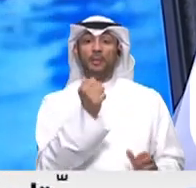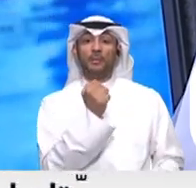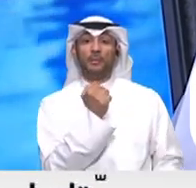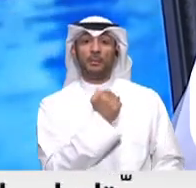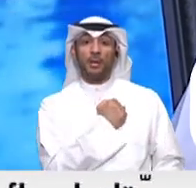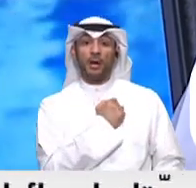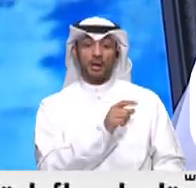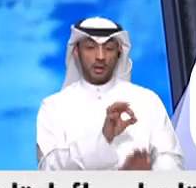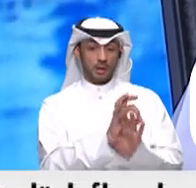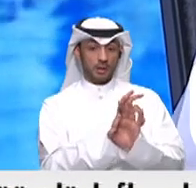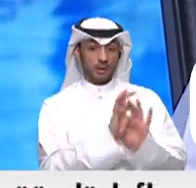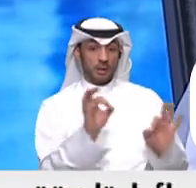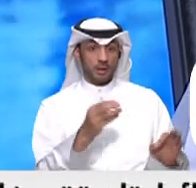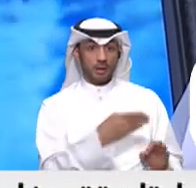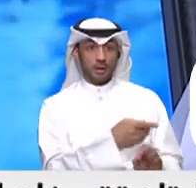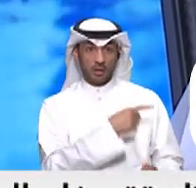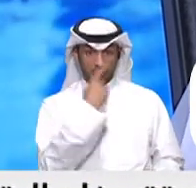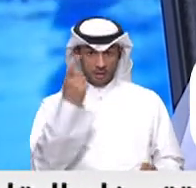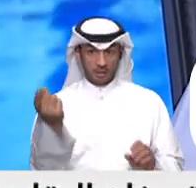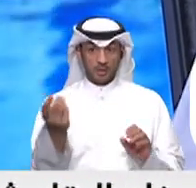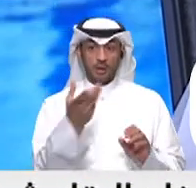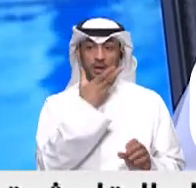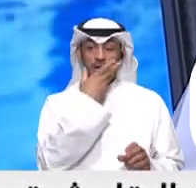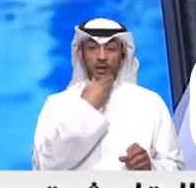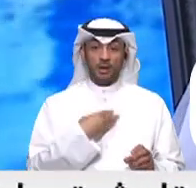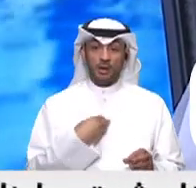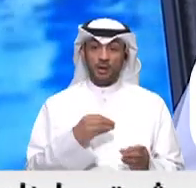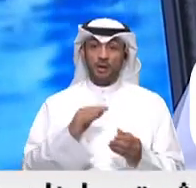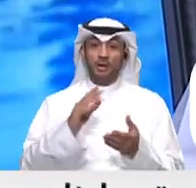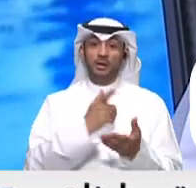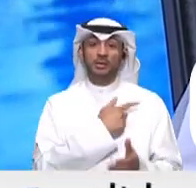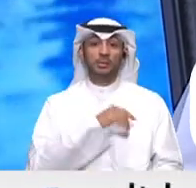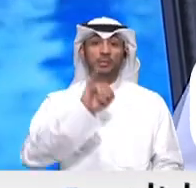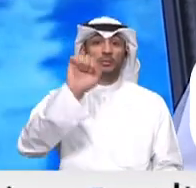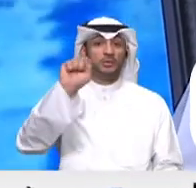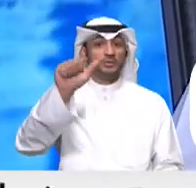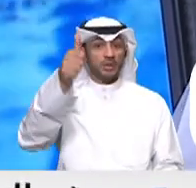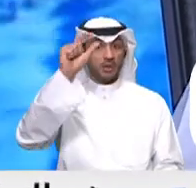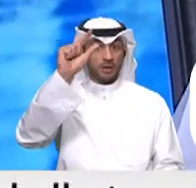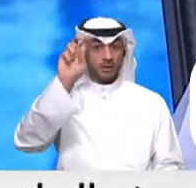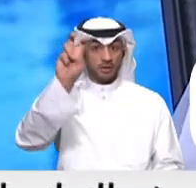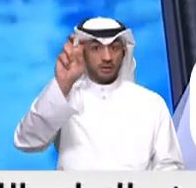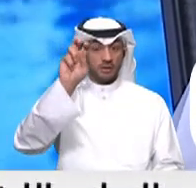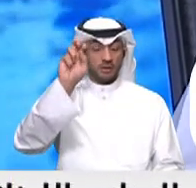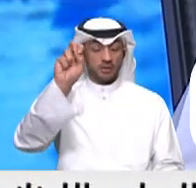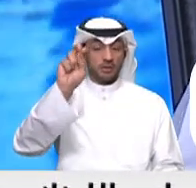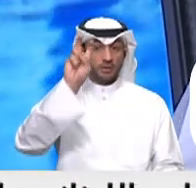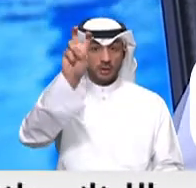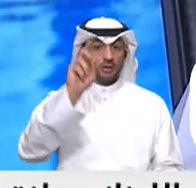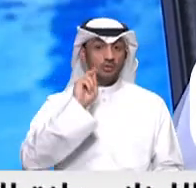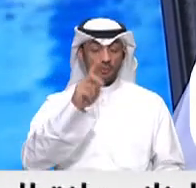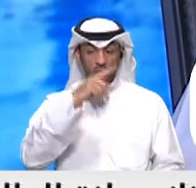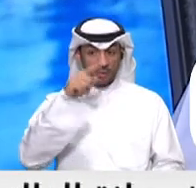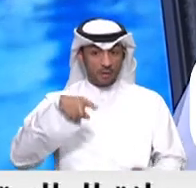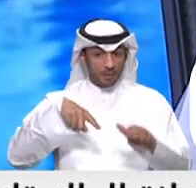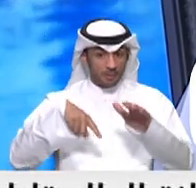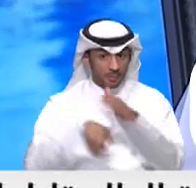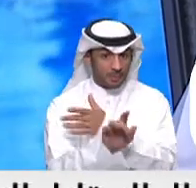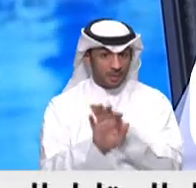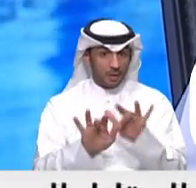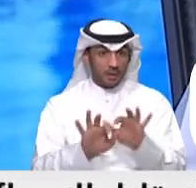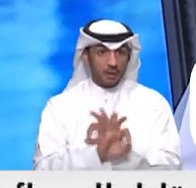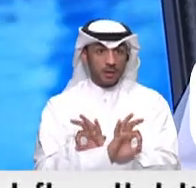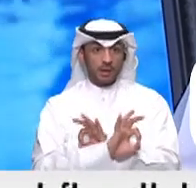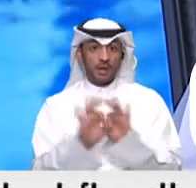صلاحيه للشخص طالب المصادقه سواء كان مخترق او كان شخص يعني اخر في